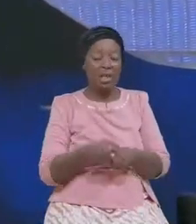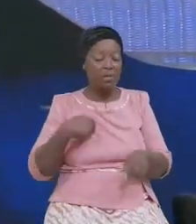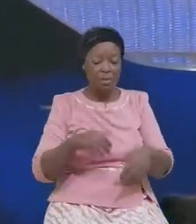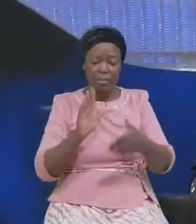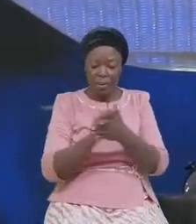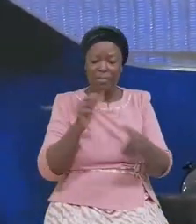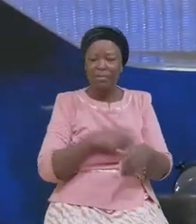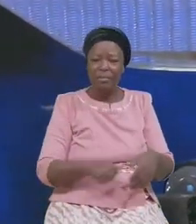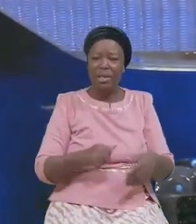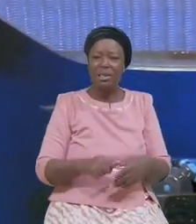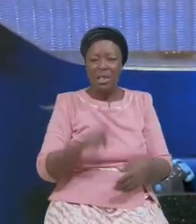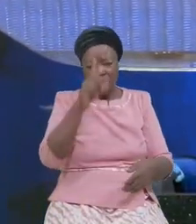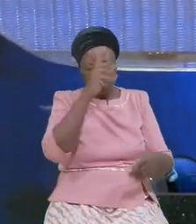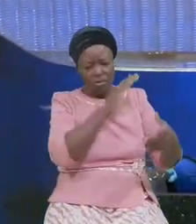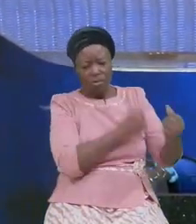il y a